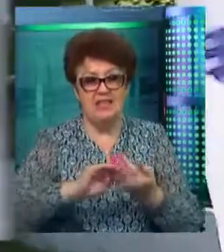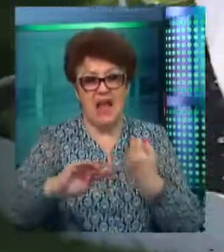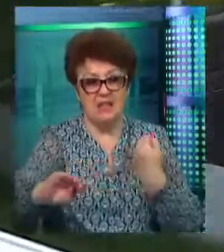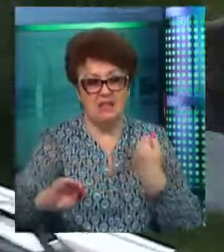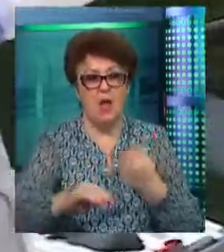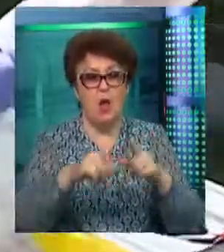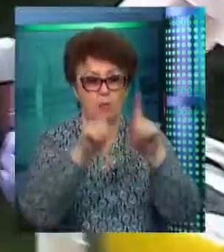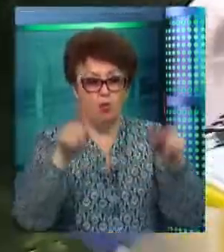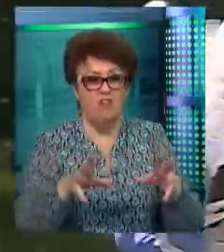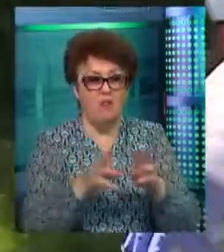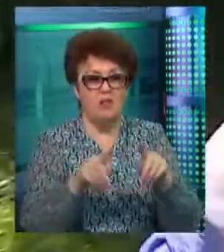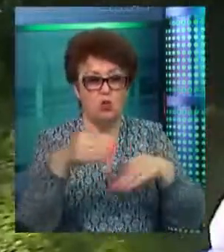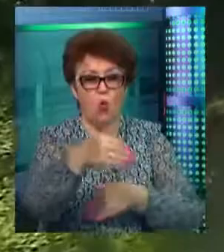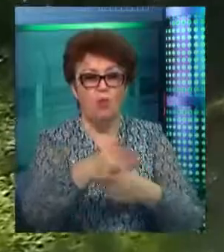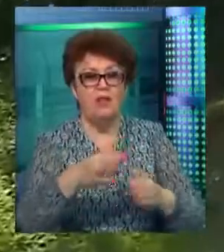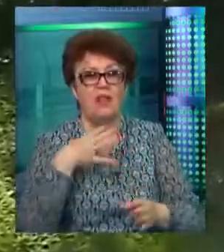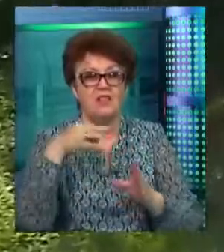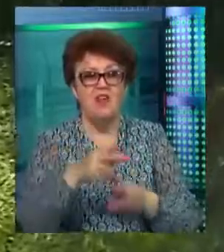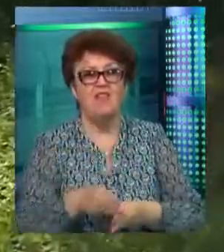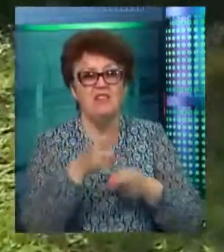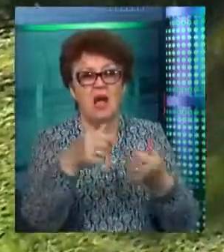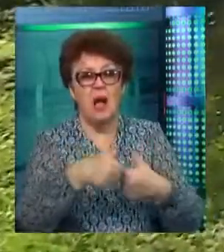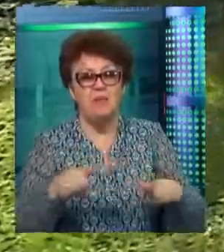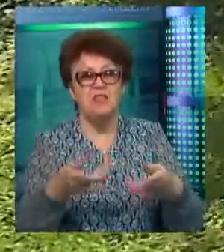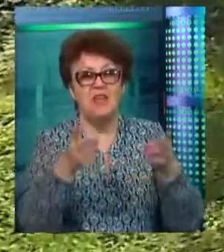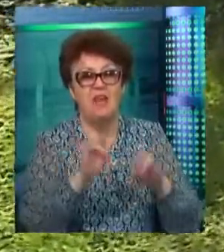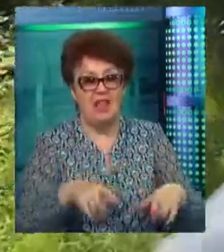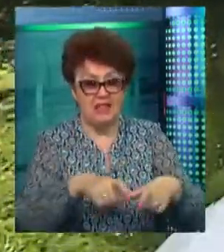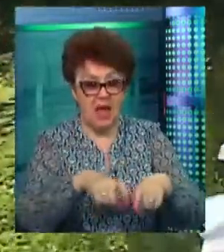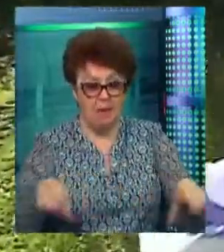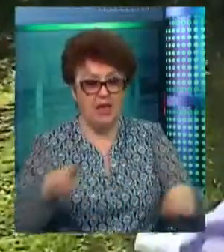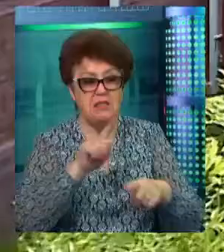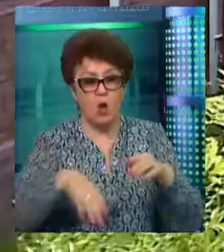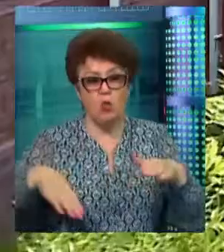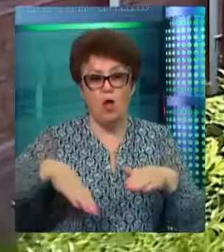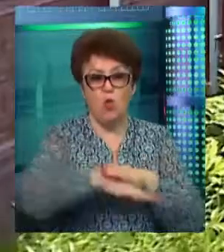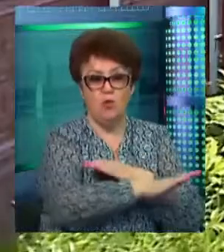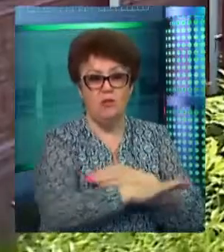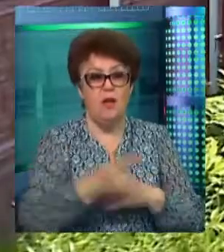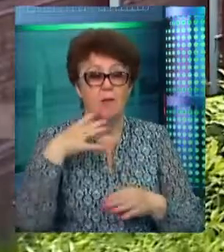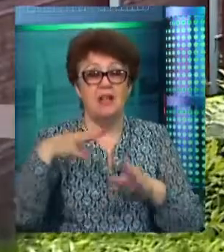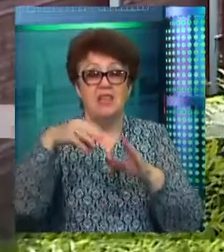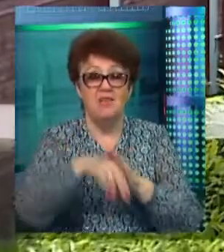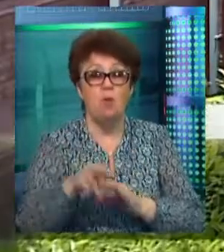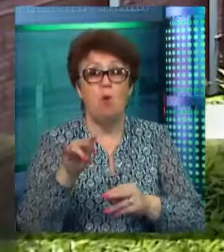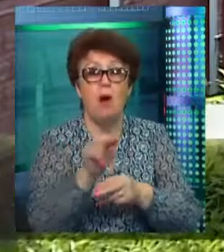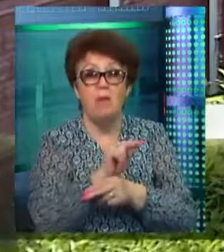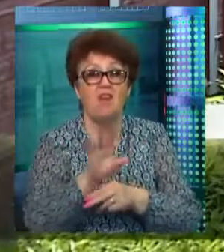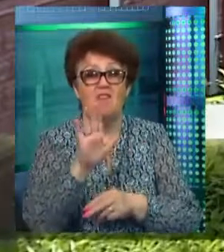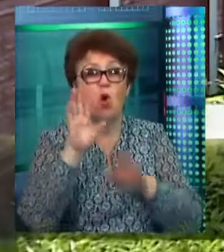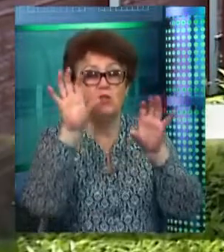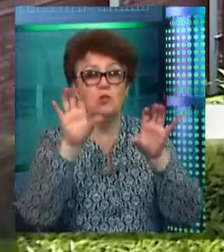бюллетени вместе с урной для голосования выездная комиссия оставляет на скамейке и сразу отходит проголосовать по поправкам в